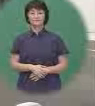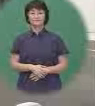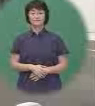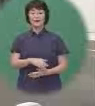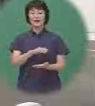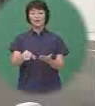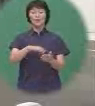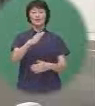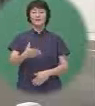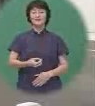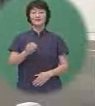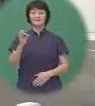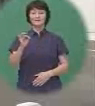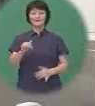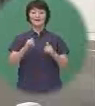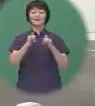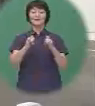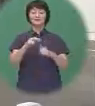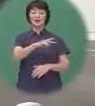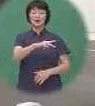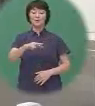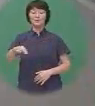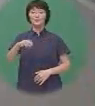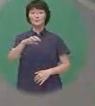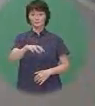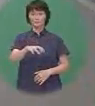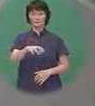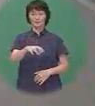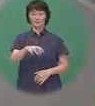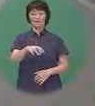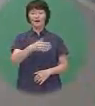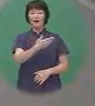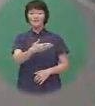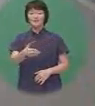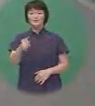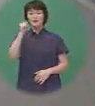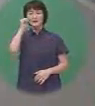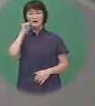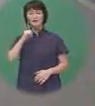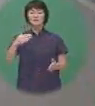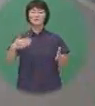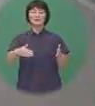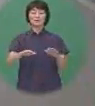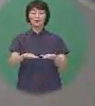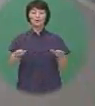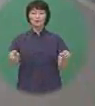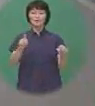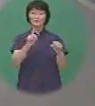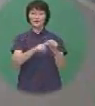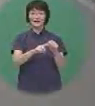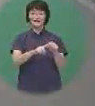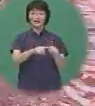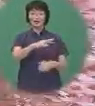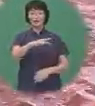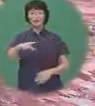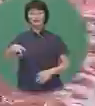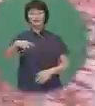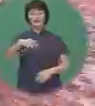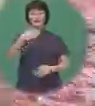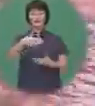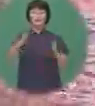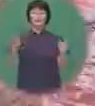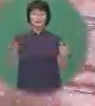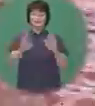郡山新近海星山プールで開かれたのは、水に慣れていない子ども向けの水泳教室です